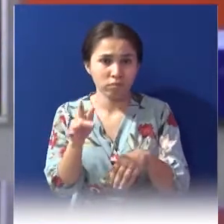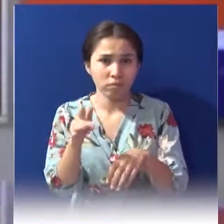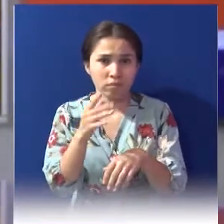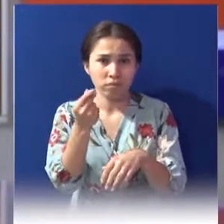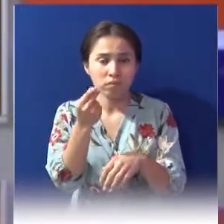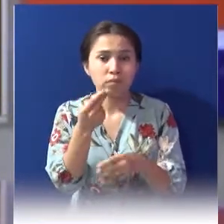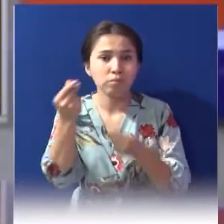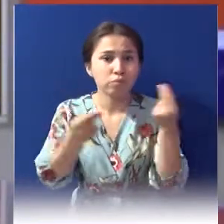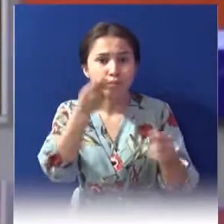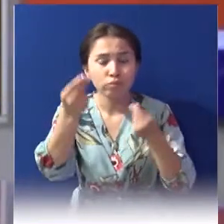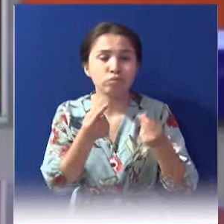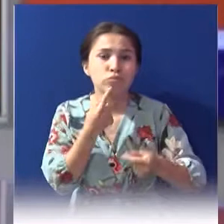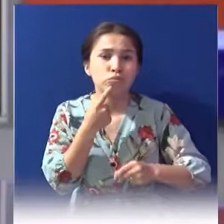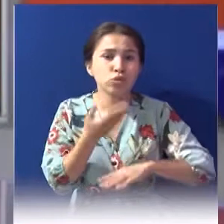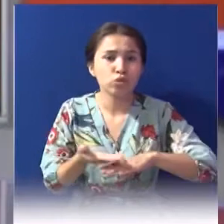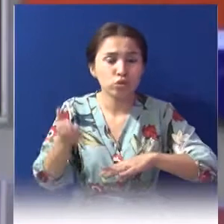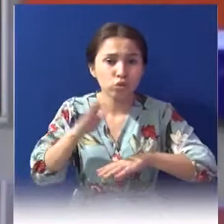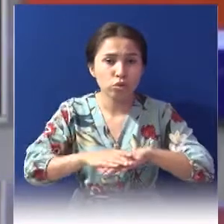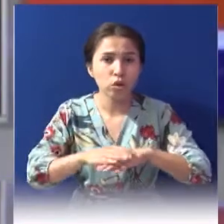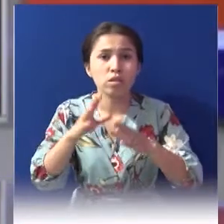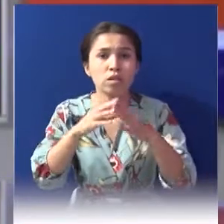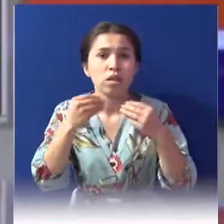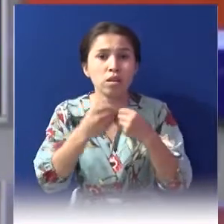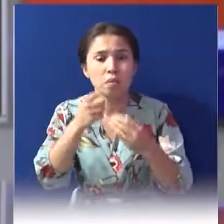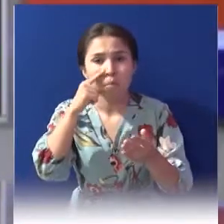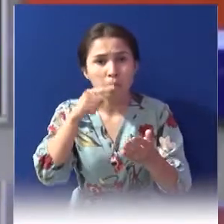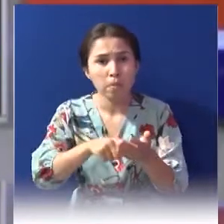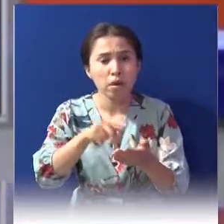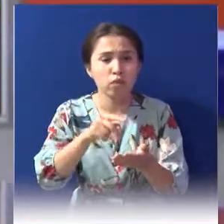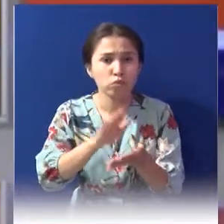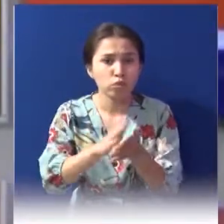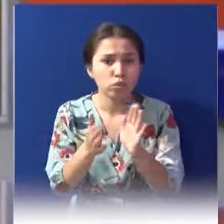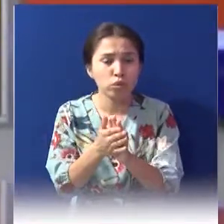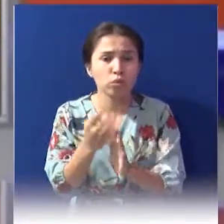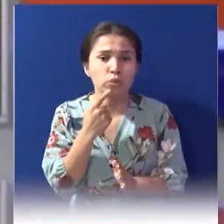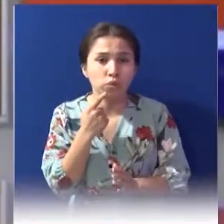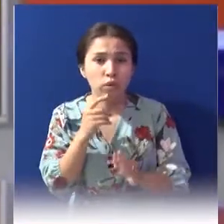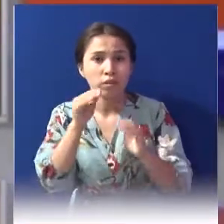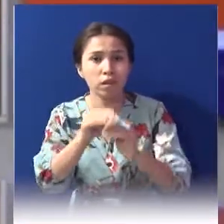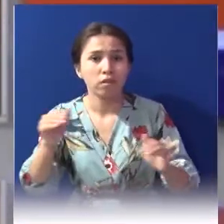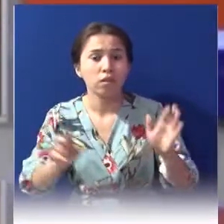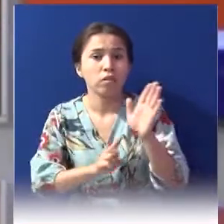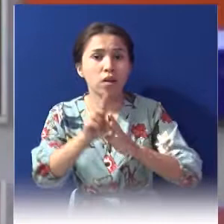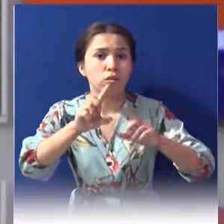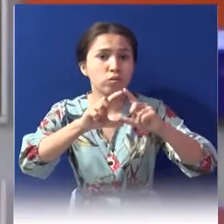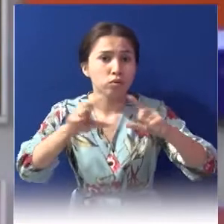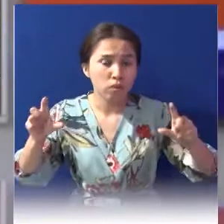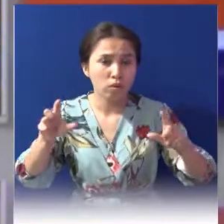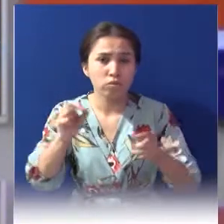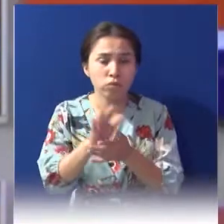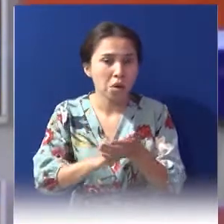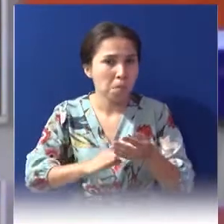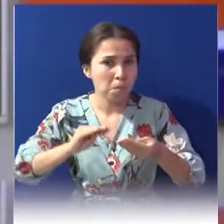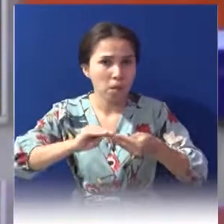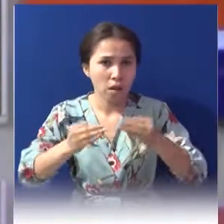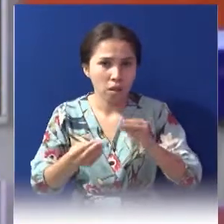сразу несколько детей, а также семьям, оказавшимся в сложной жизненной ситуации. Подготовка детей к школе может стать